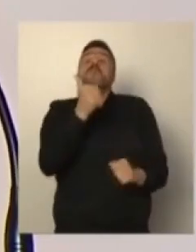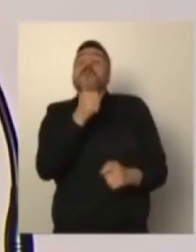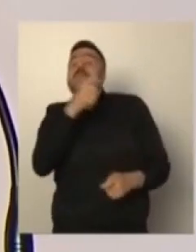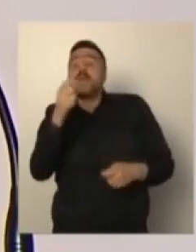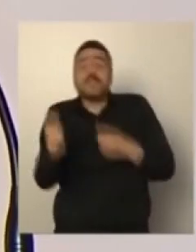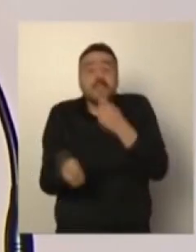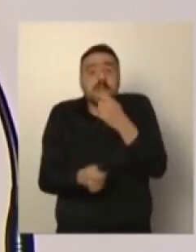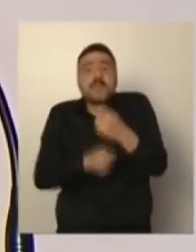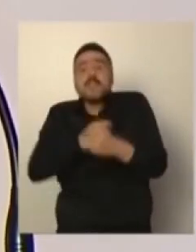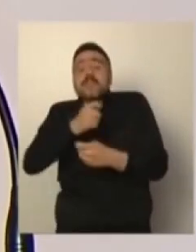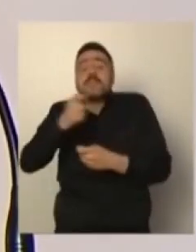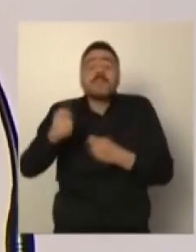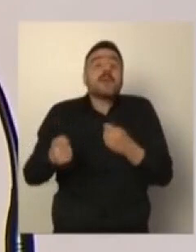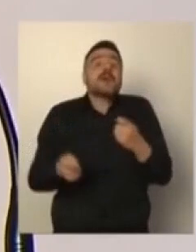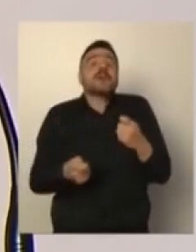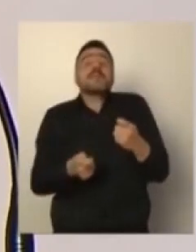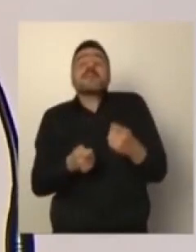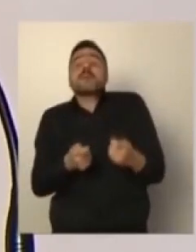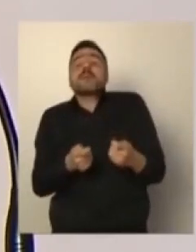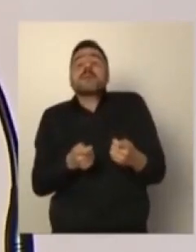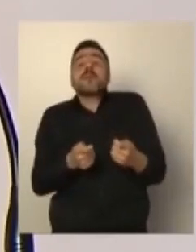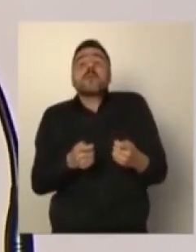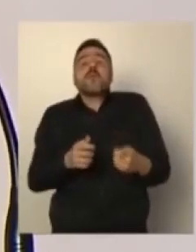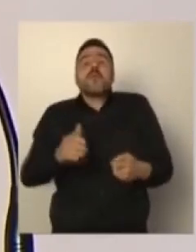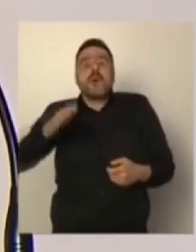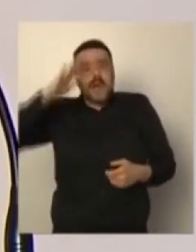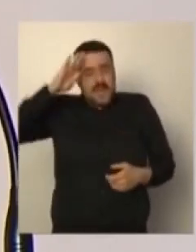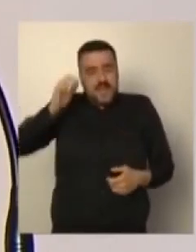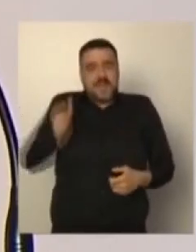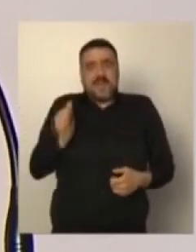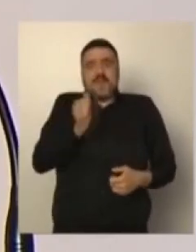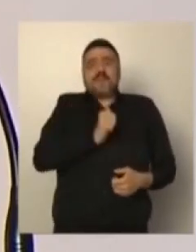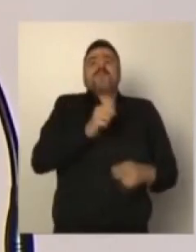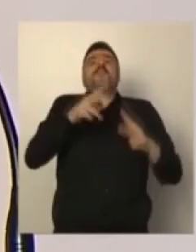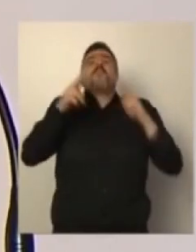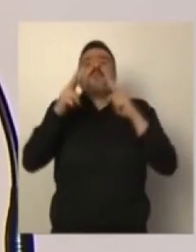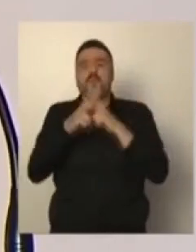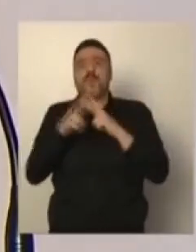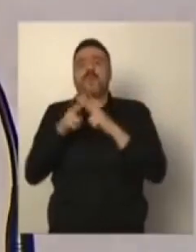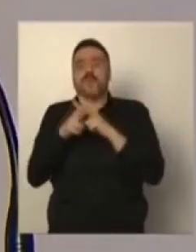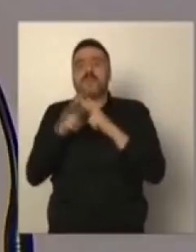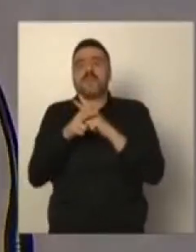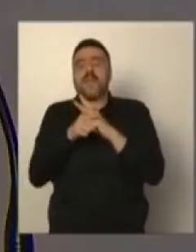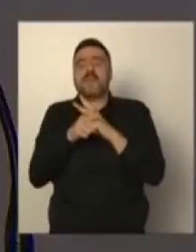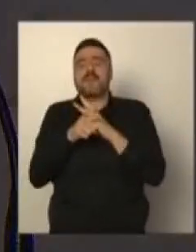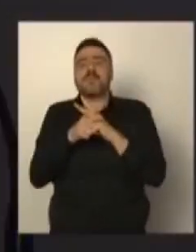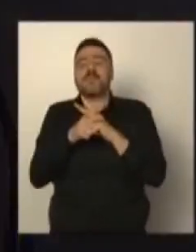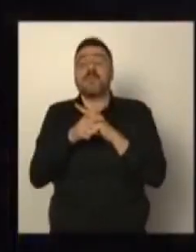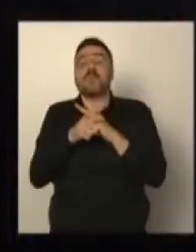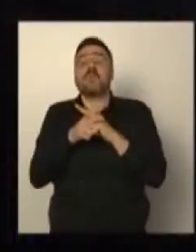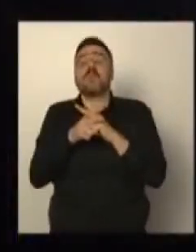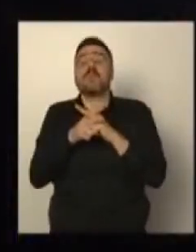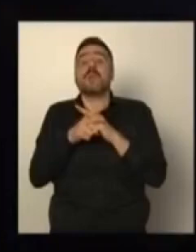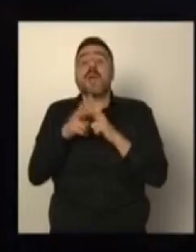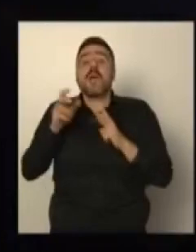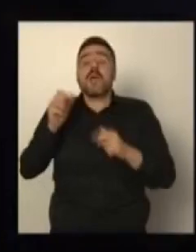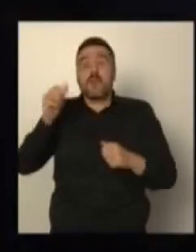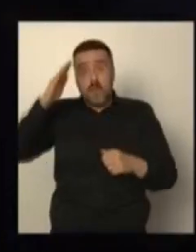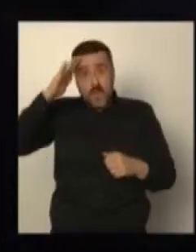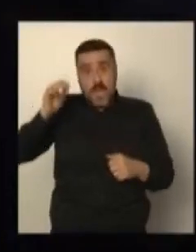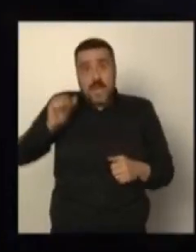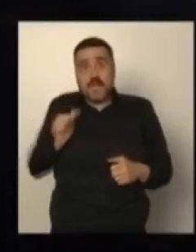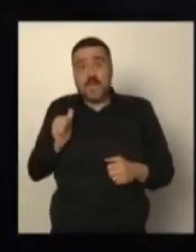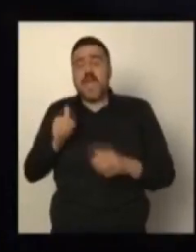mücadele eden inançlı ordumuzu, polisimizi, güvenlik güçlerimizi her